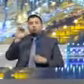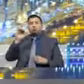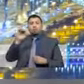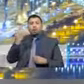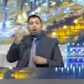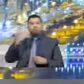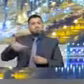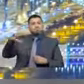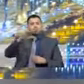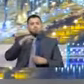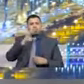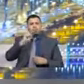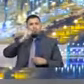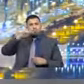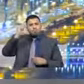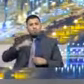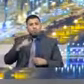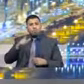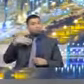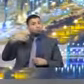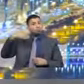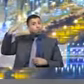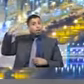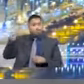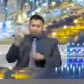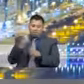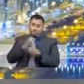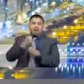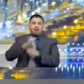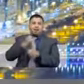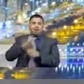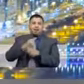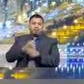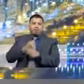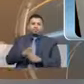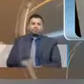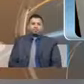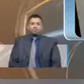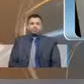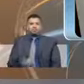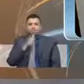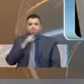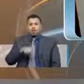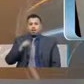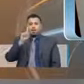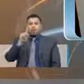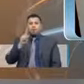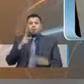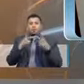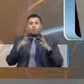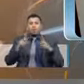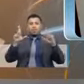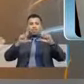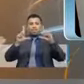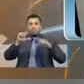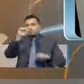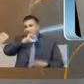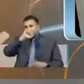كفاءة الكوادر الوطنية ومستقبلهم المهني. في البداية أشكر تلفزيون الشارجة على هذا اللقاء،